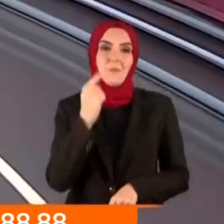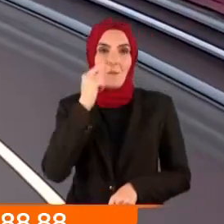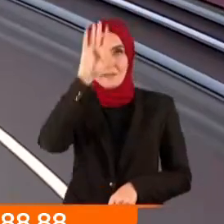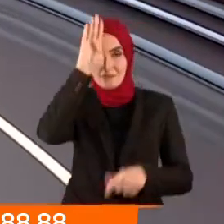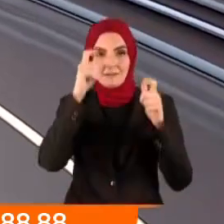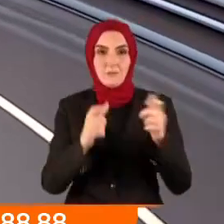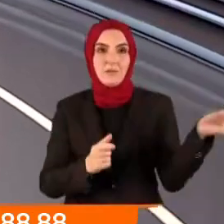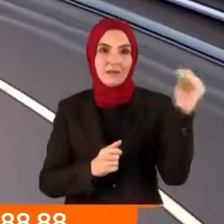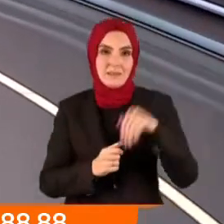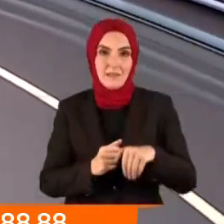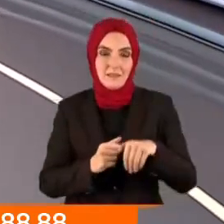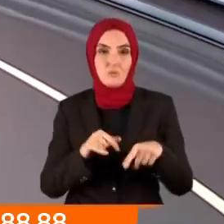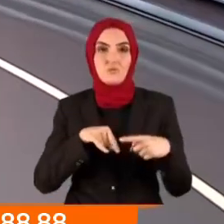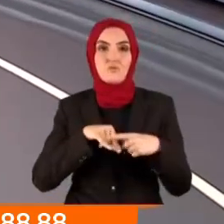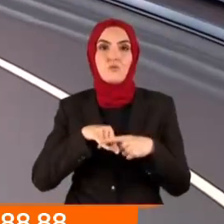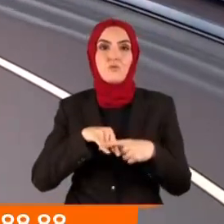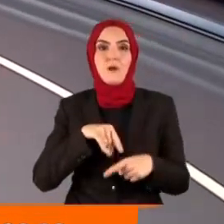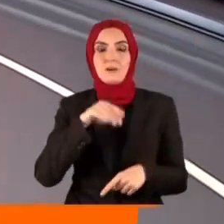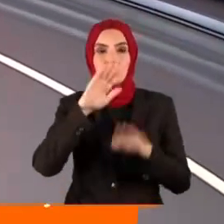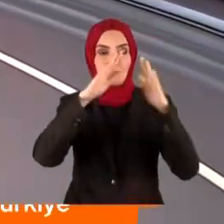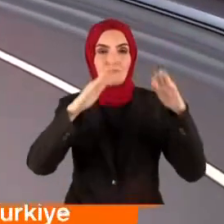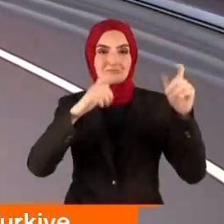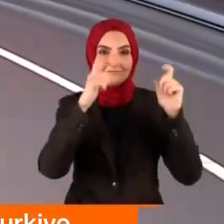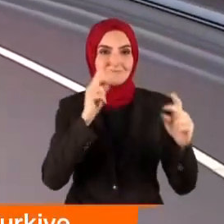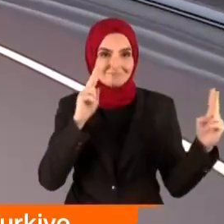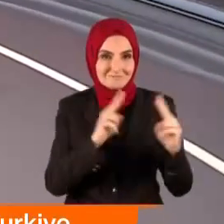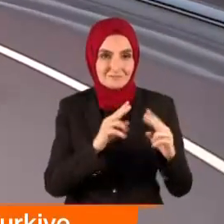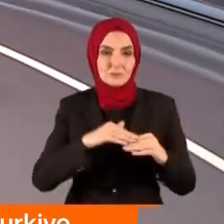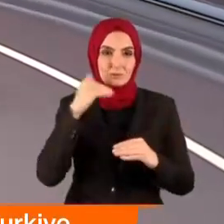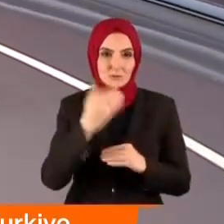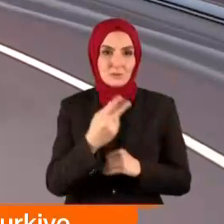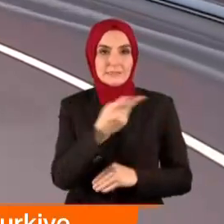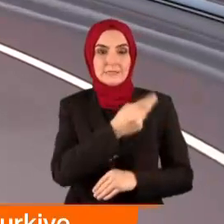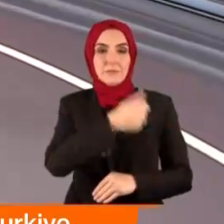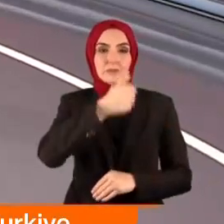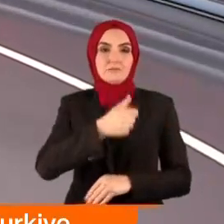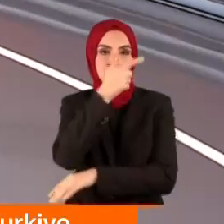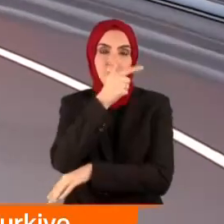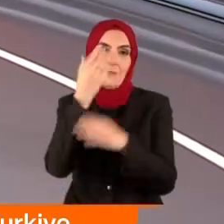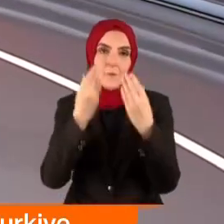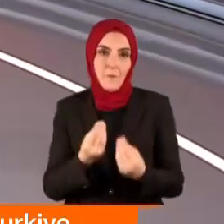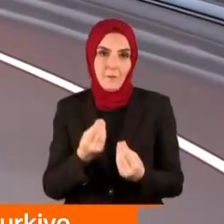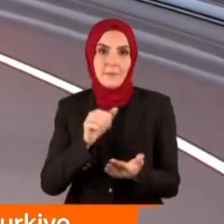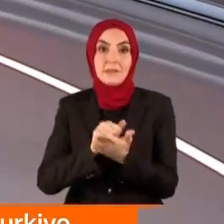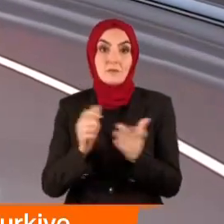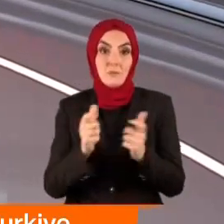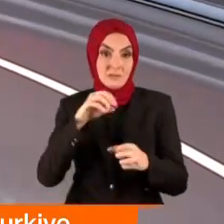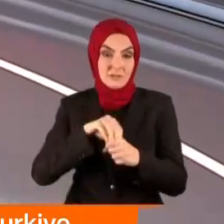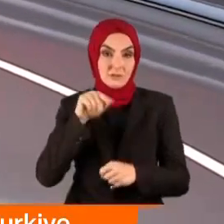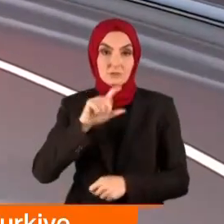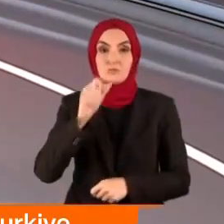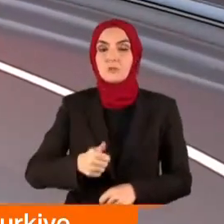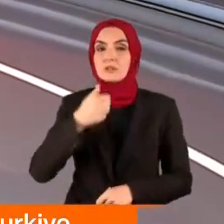Köşkü'ndeki görüşmenin ardından iki lider kameralar karşısına geçti. Basın toplantısına Cumhurbaşkanı Erdoğan'ın Almanya'da